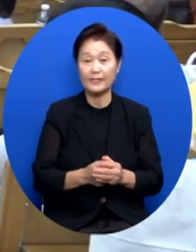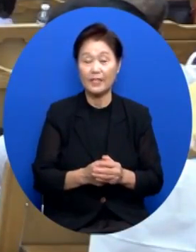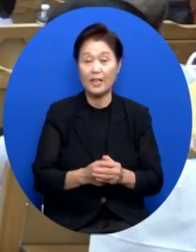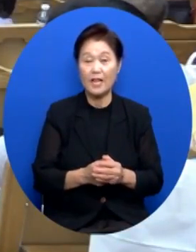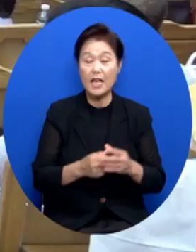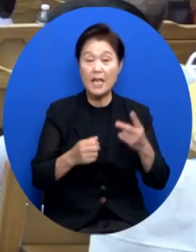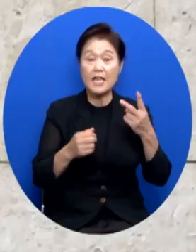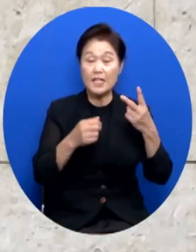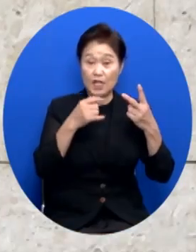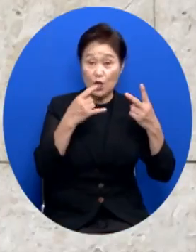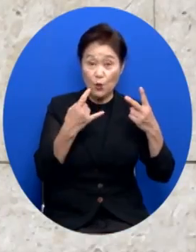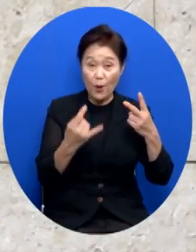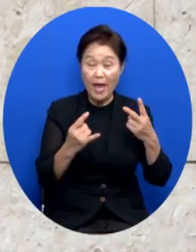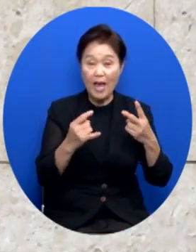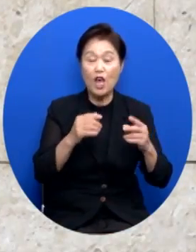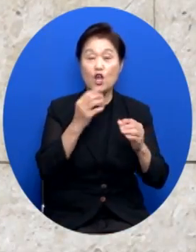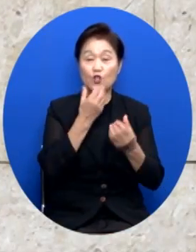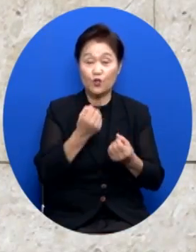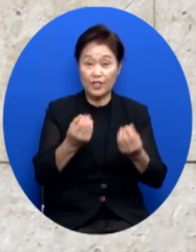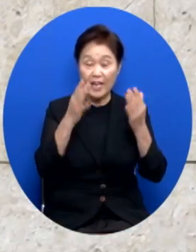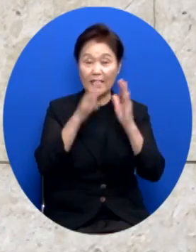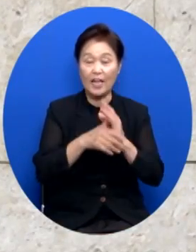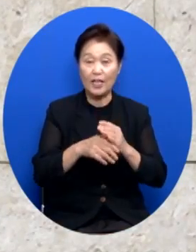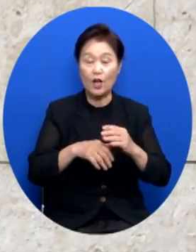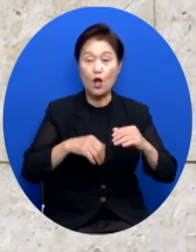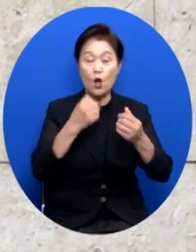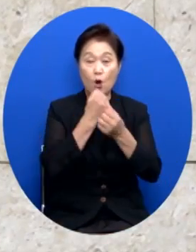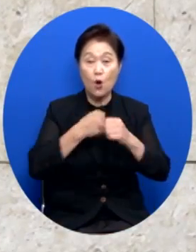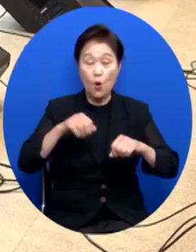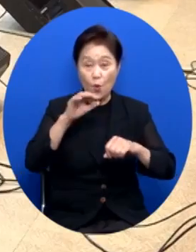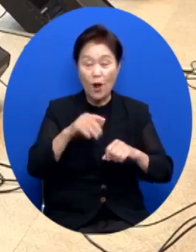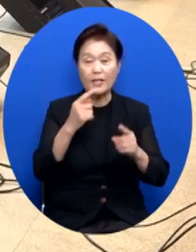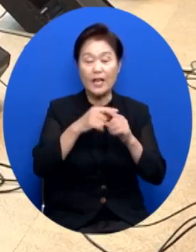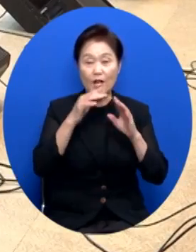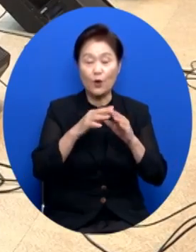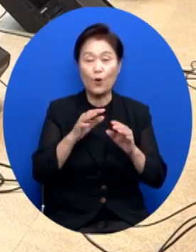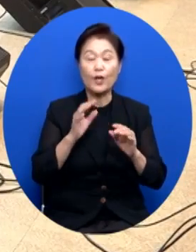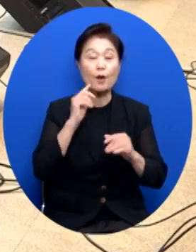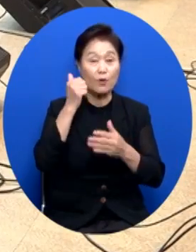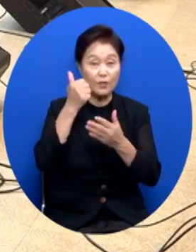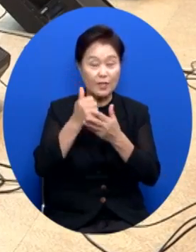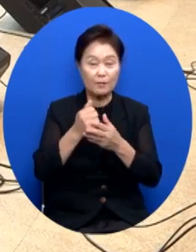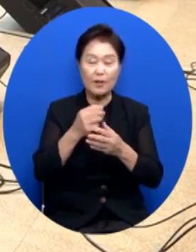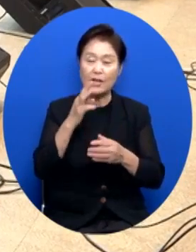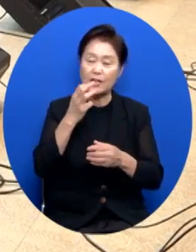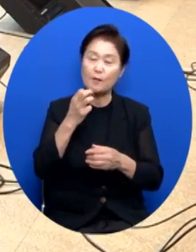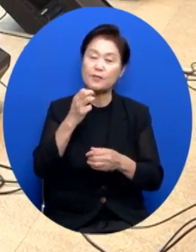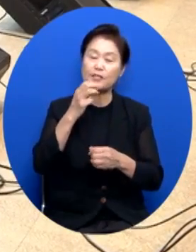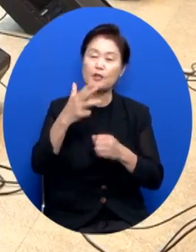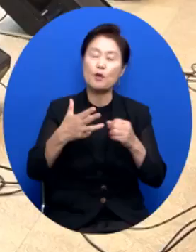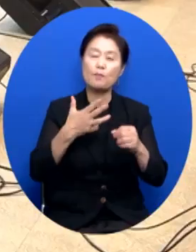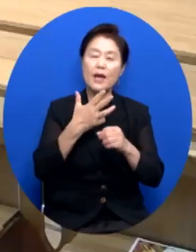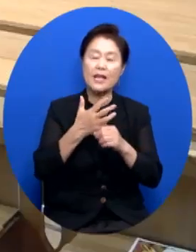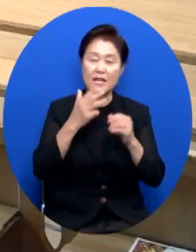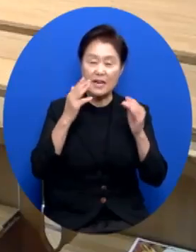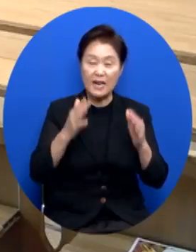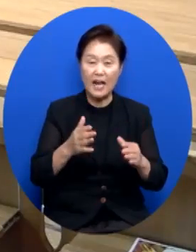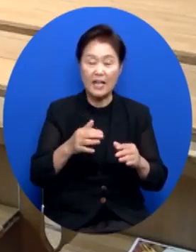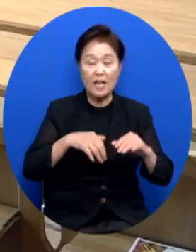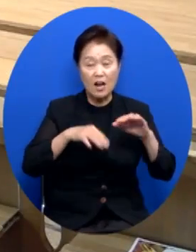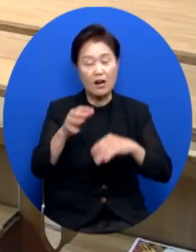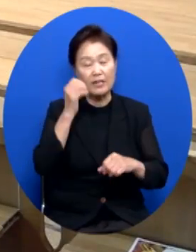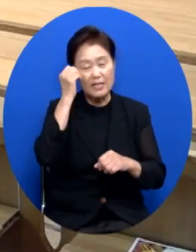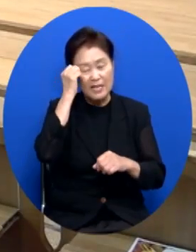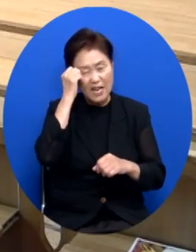이 회제를 맞은 미드바르 축제에서 광야교회 임명희 목사는 38년째 노숙인과 중독인을 섬기고